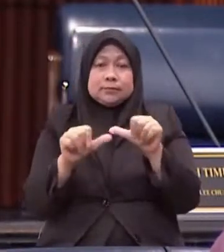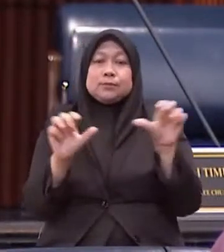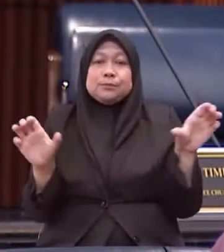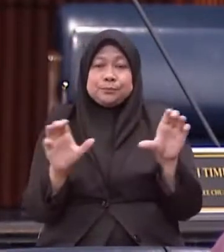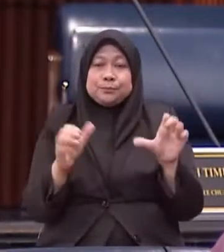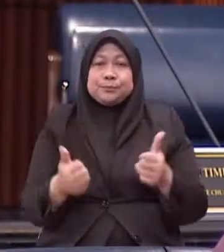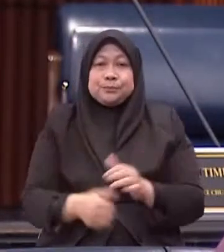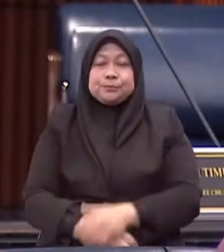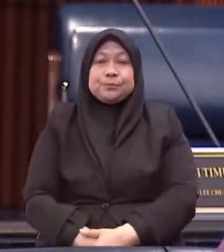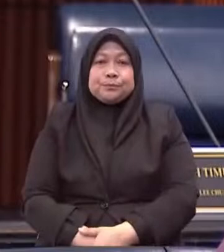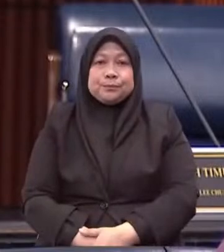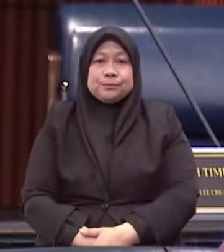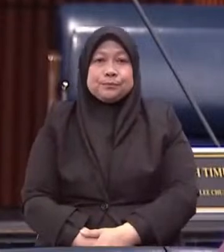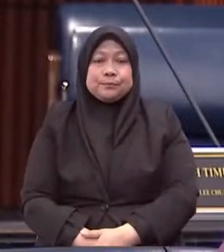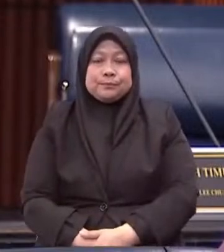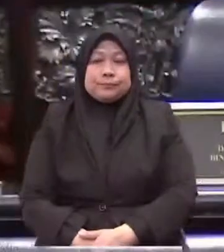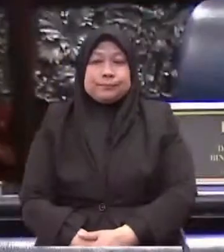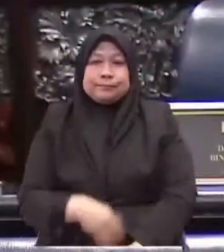kasih